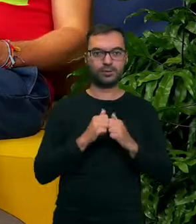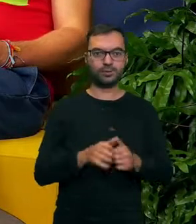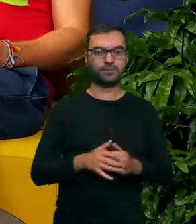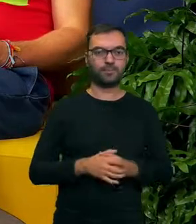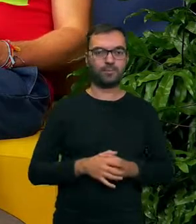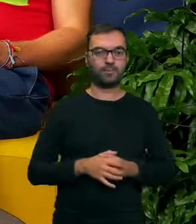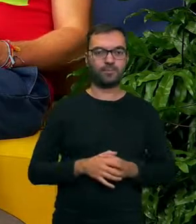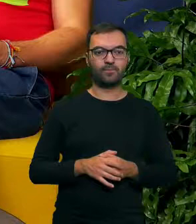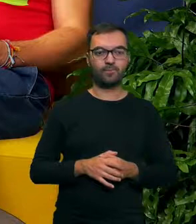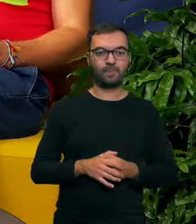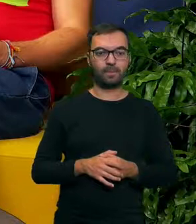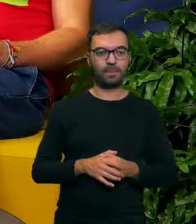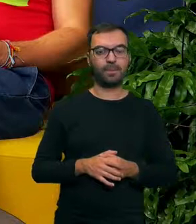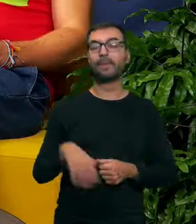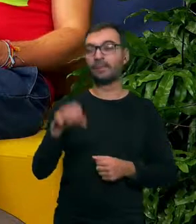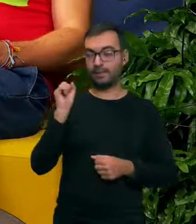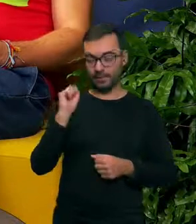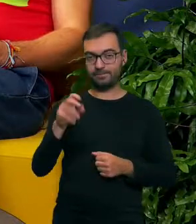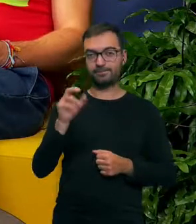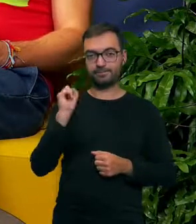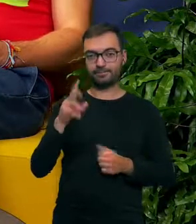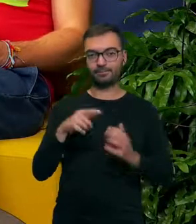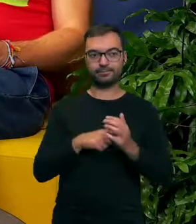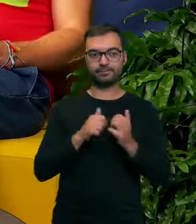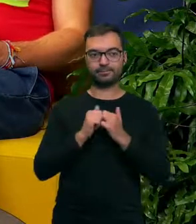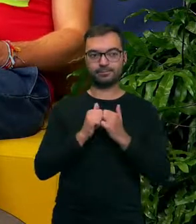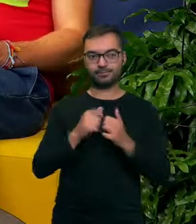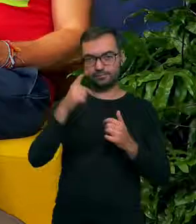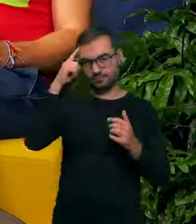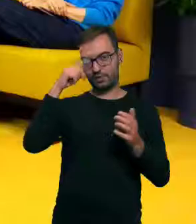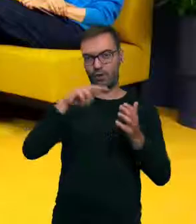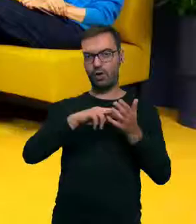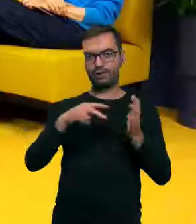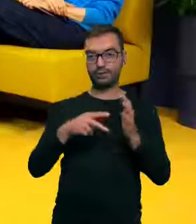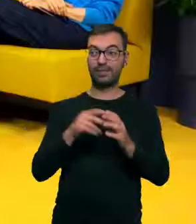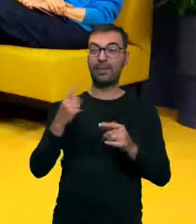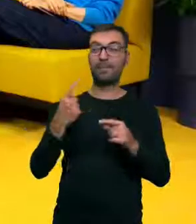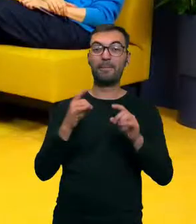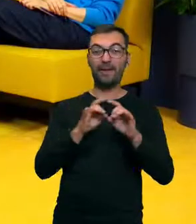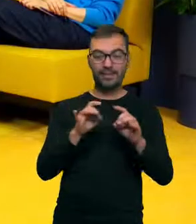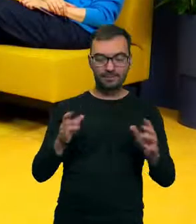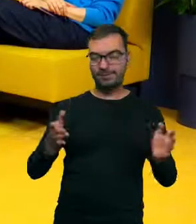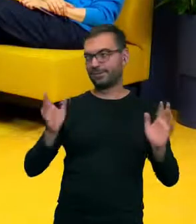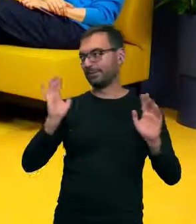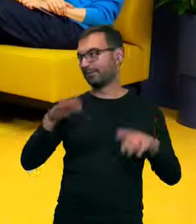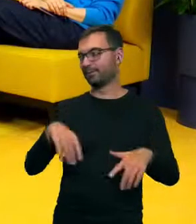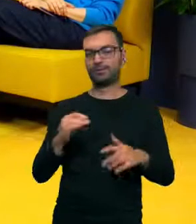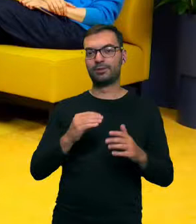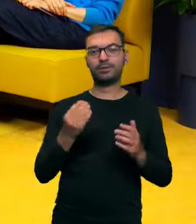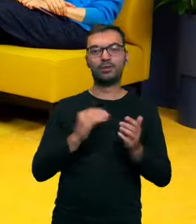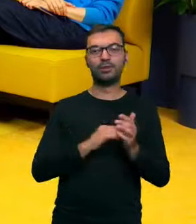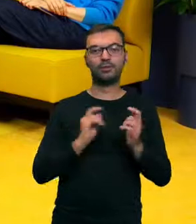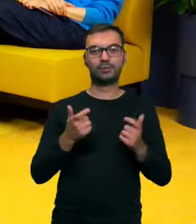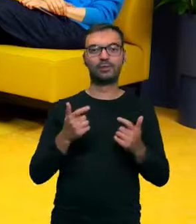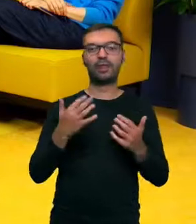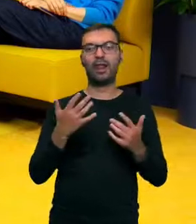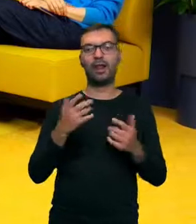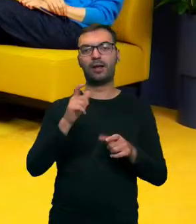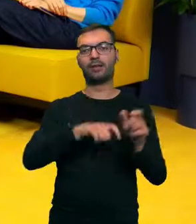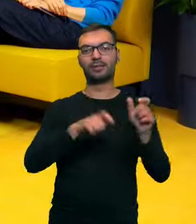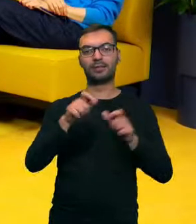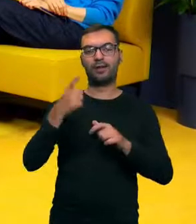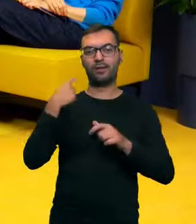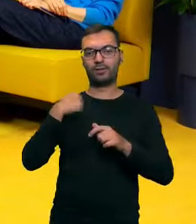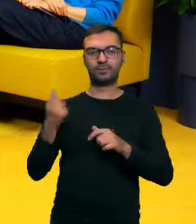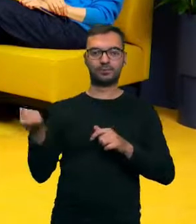do zrealizowania. Tak, to przede wszystkim jest takie wyzwanie logistyczne, a w pandemii jeszcze dodatkowo kwestia tego, ilu ze statystów,